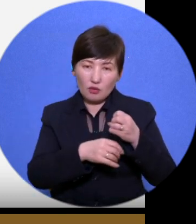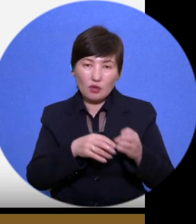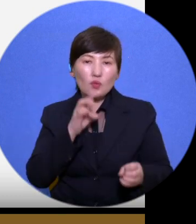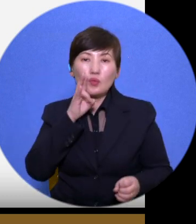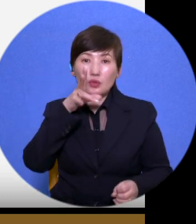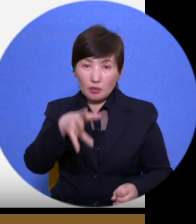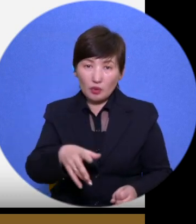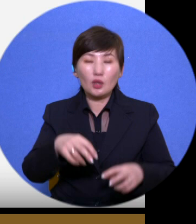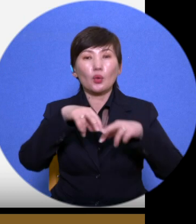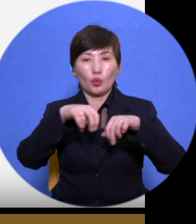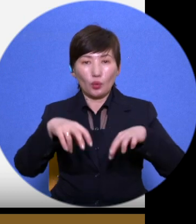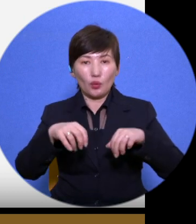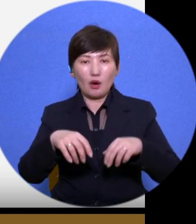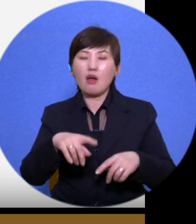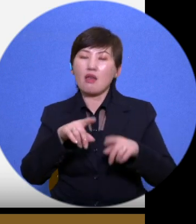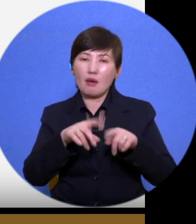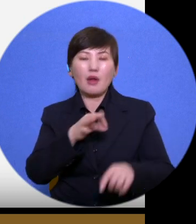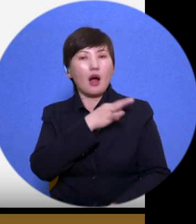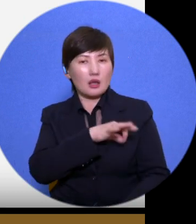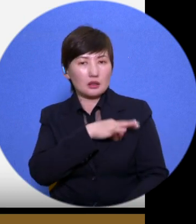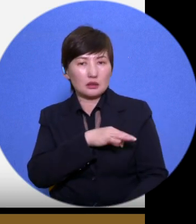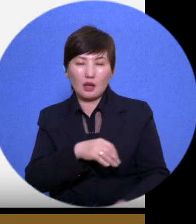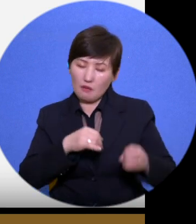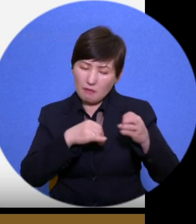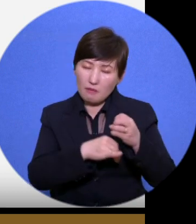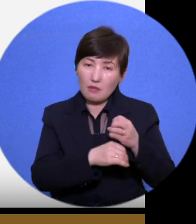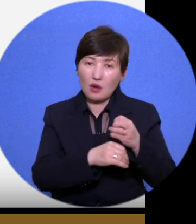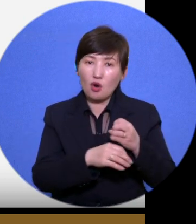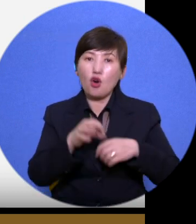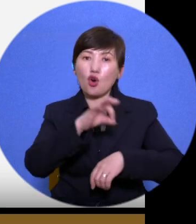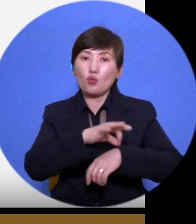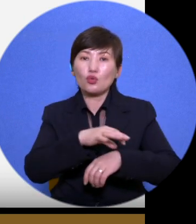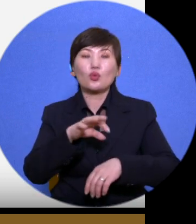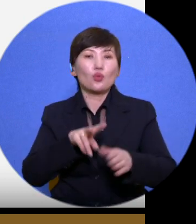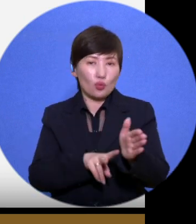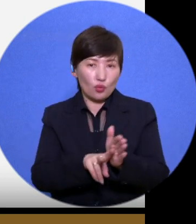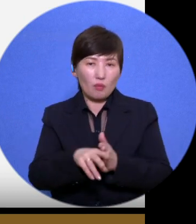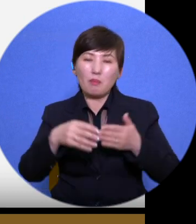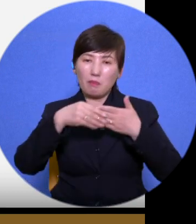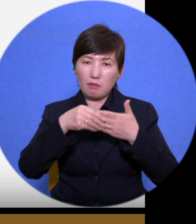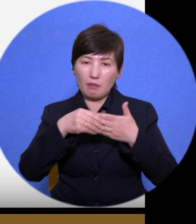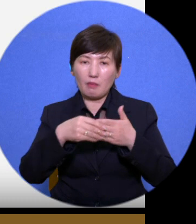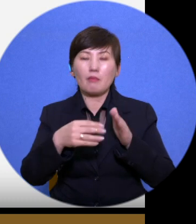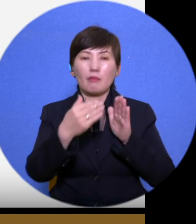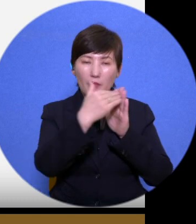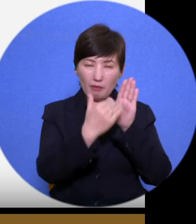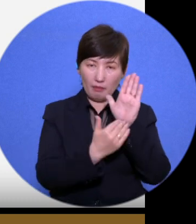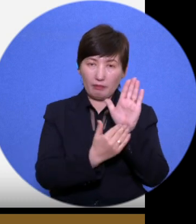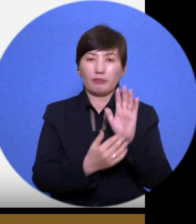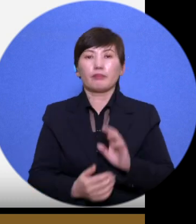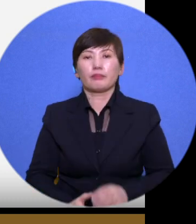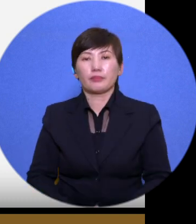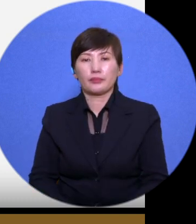бүтээгдэхүүний үйлдвэрлэлд хэрхэн ашигладаг юм? Мөн бичил биетнийг өвчин үүсгэгч болохыг баримт нотолгоон дээр жишээлэн тайлбарлах гэж байна.